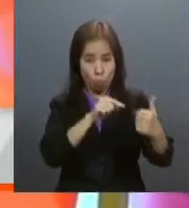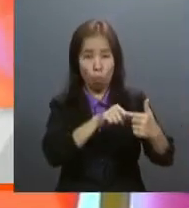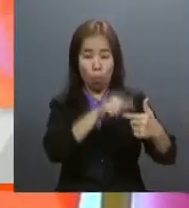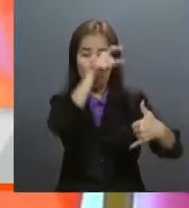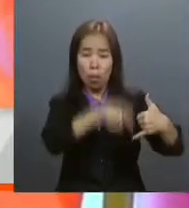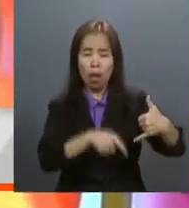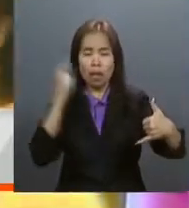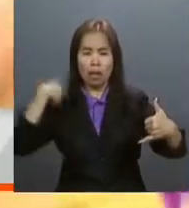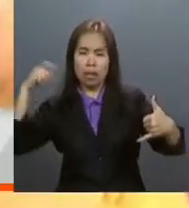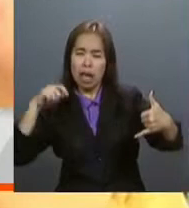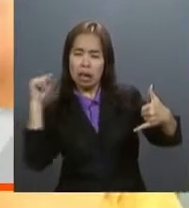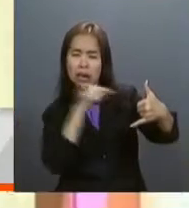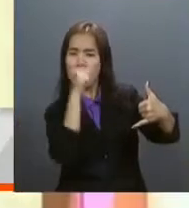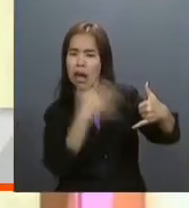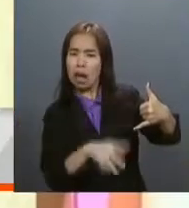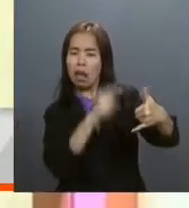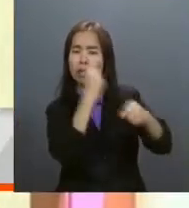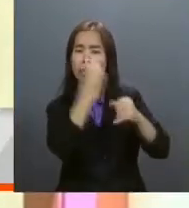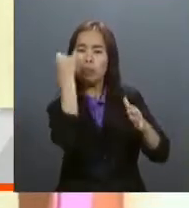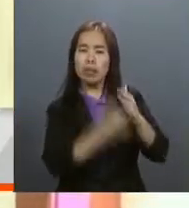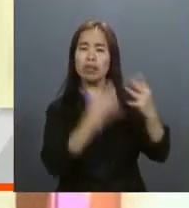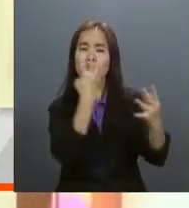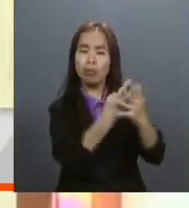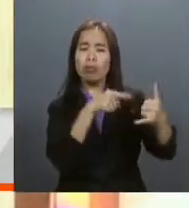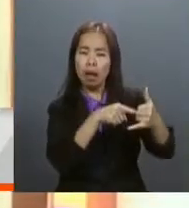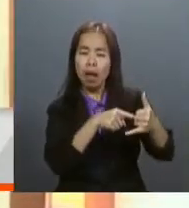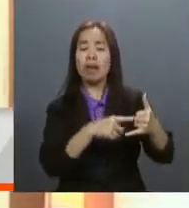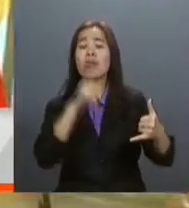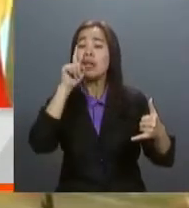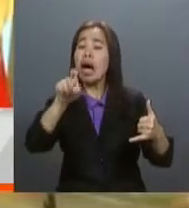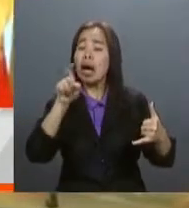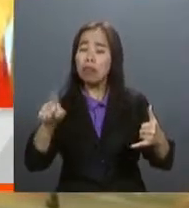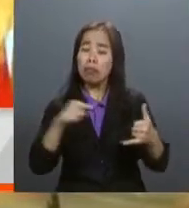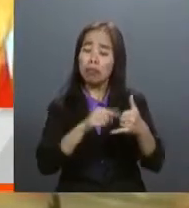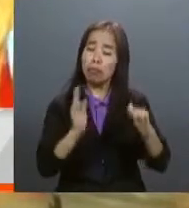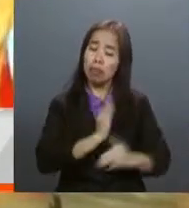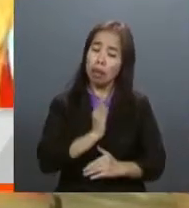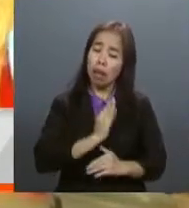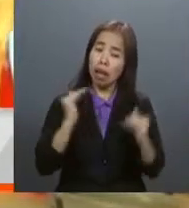ที่ถูกตัดสินในคดีและถูกตั้งคำถามเรื่องจริยธรรมสื่อมวลชน